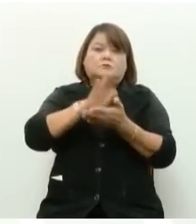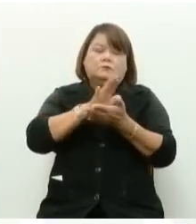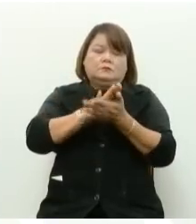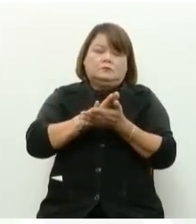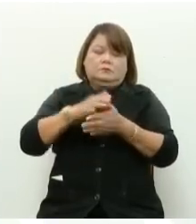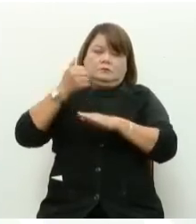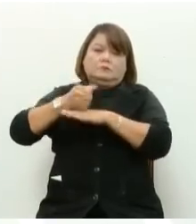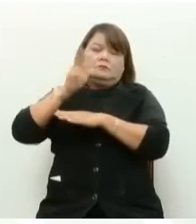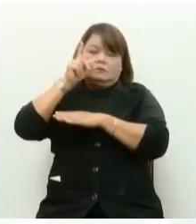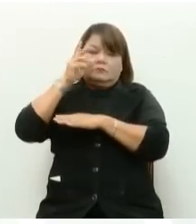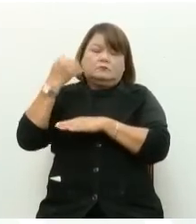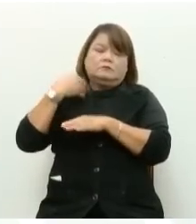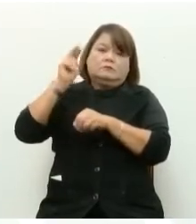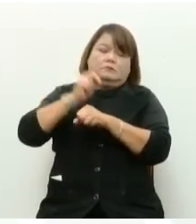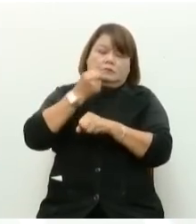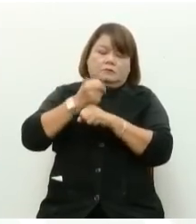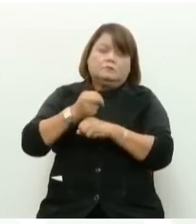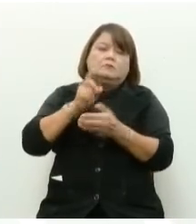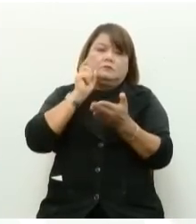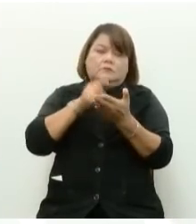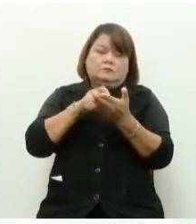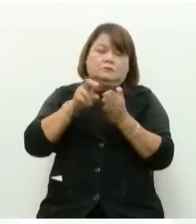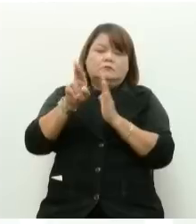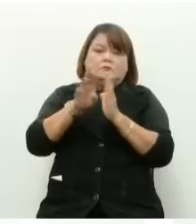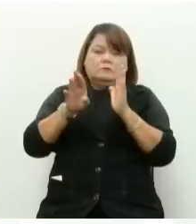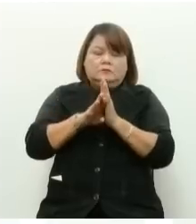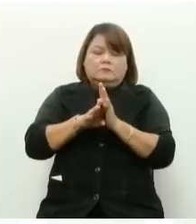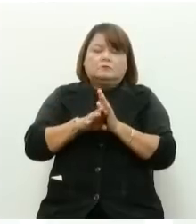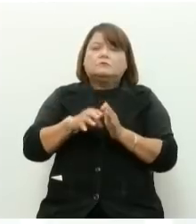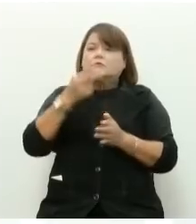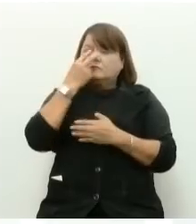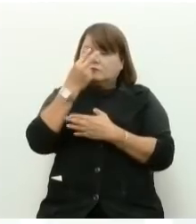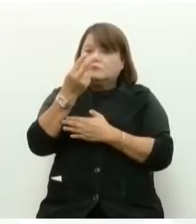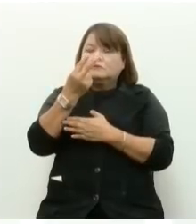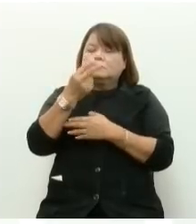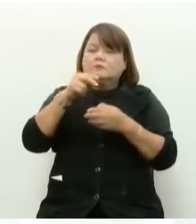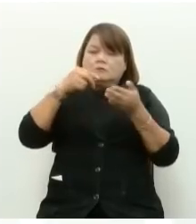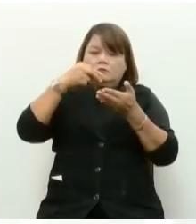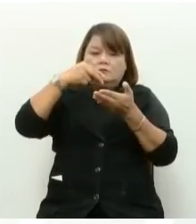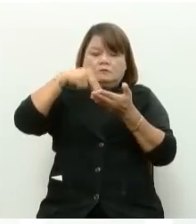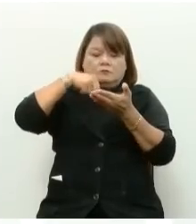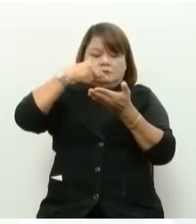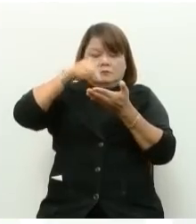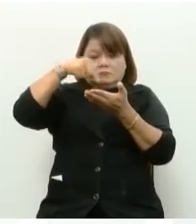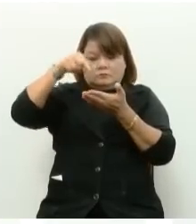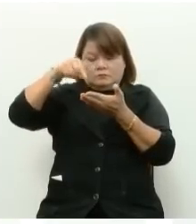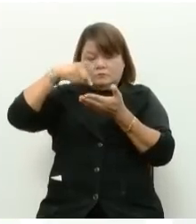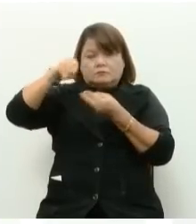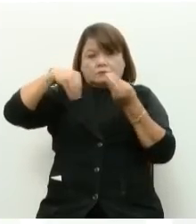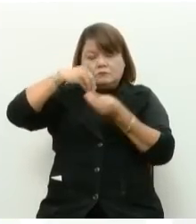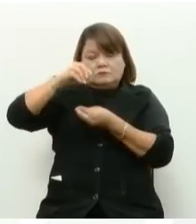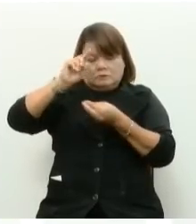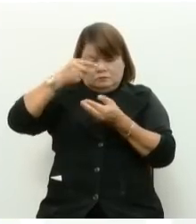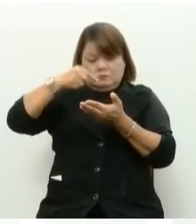ผอ.เขตที่มีหน้าที่คลิกในระบบก็ได้ช่วยสอดส่องแล้วก็ช่วยตรวจให้คุณครูอีกรอบนึงเพื่อที่จะคุ